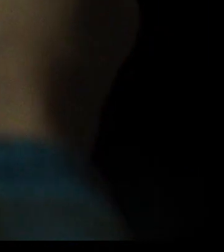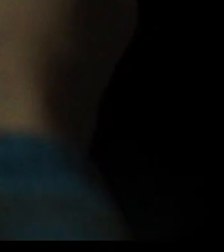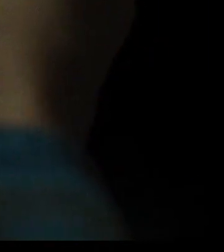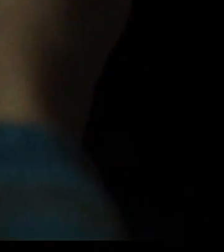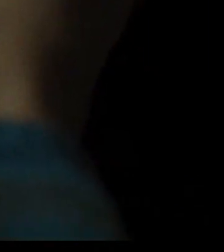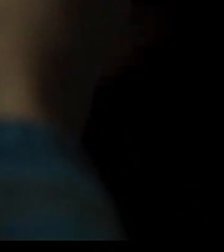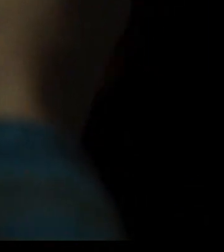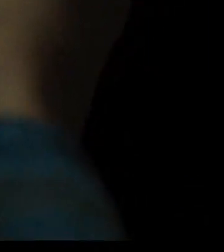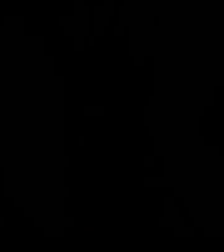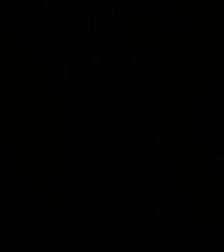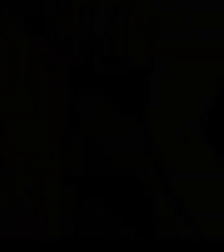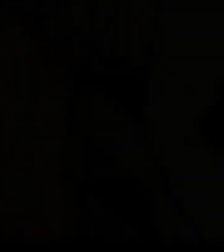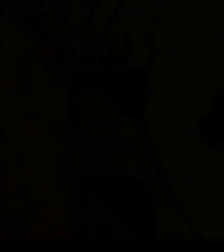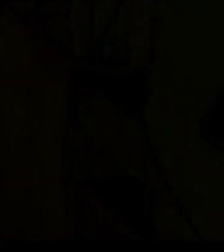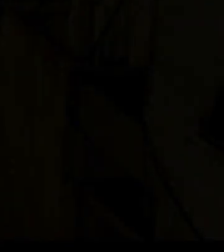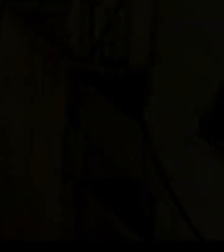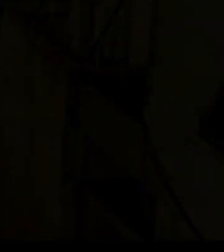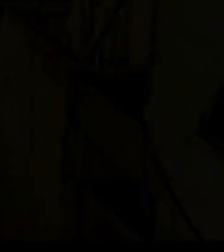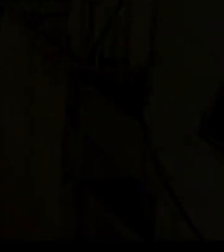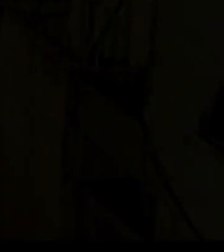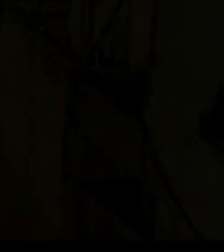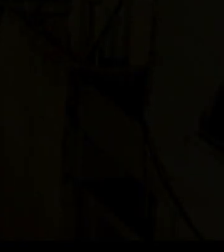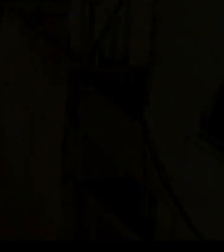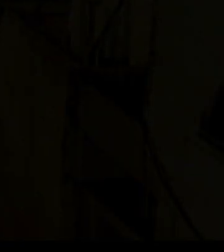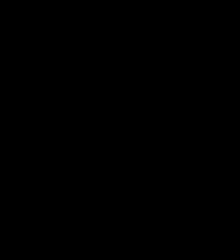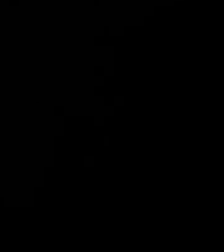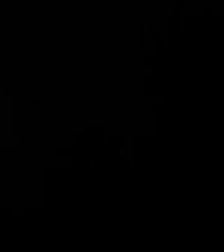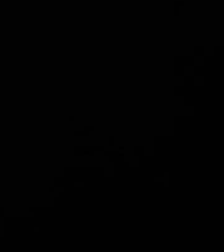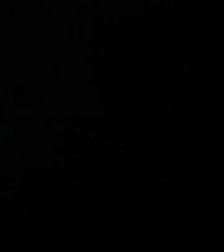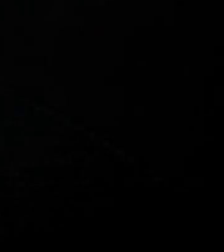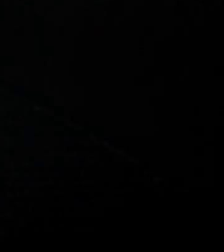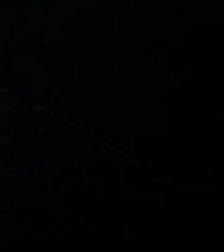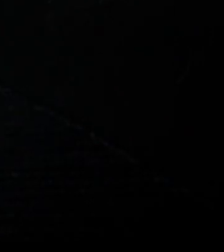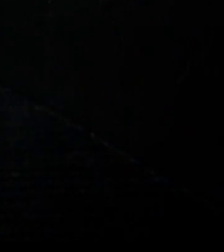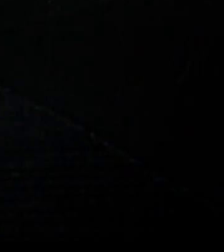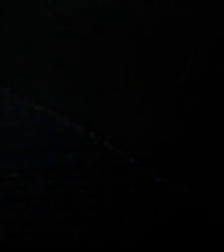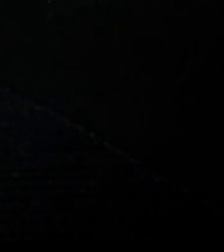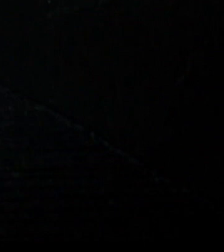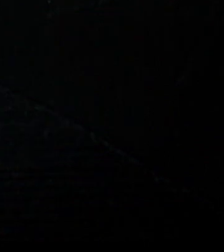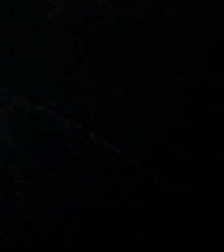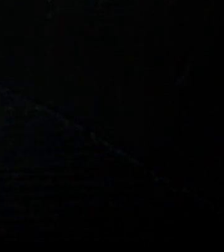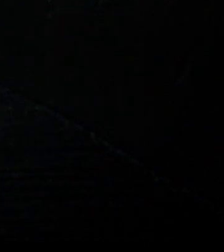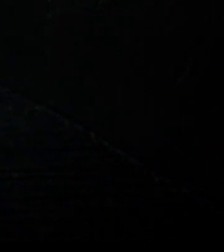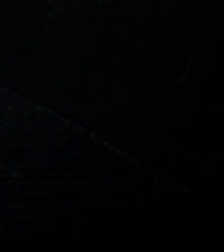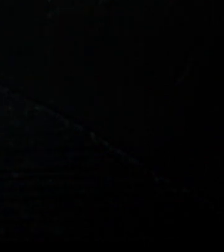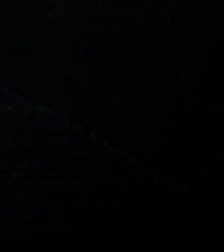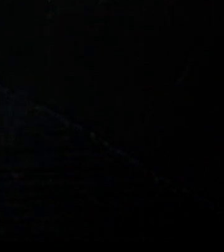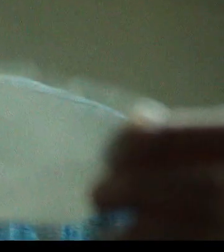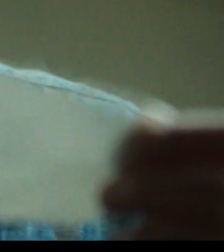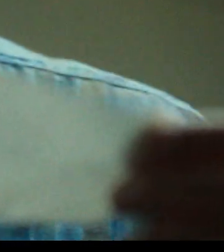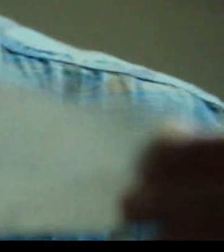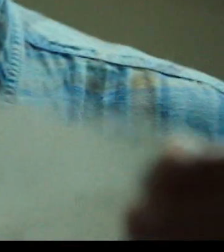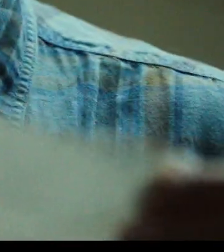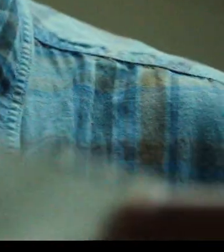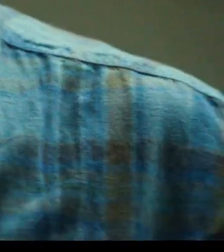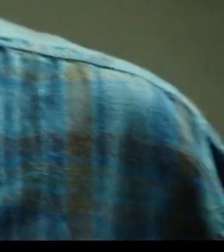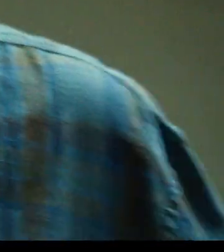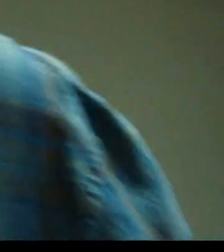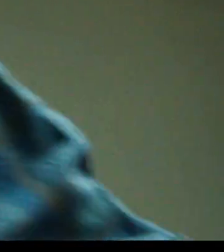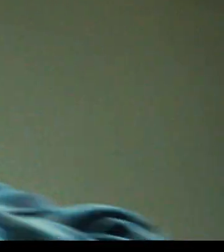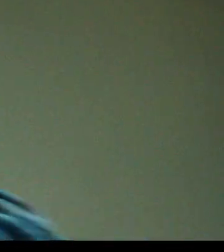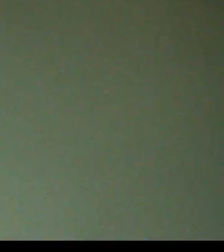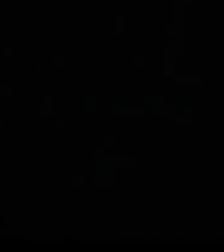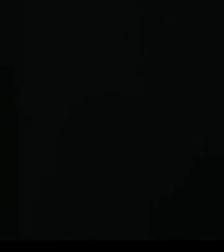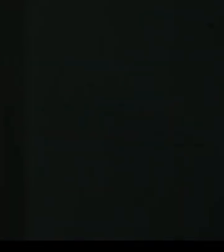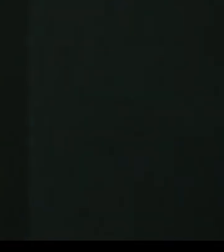우성아 미안해. 꼭 데리러 올게. 거센 비가 내리는 밤, 미혼모 소영은 베이비 박스